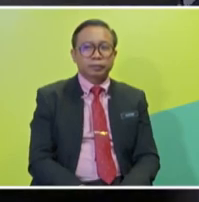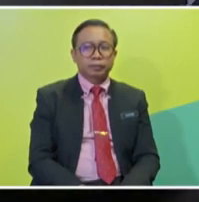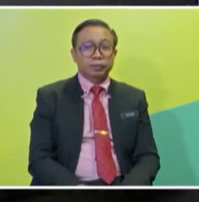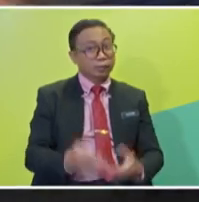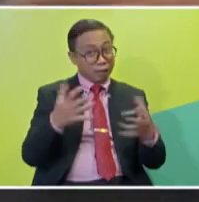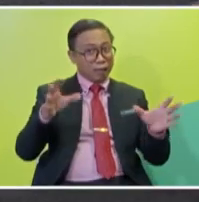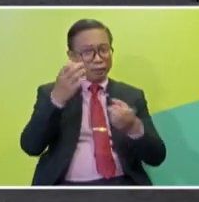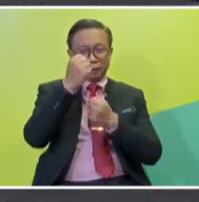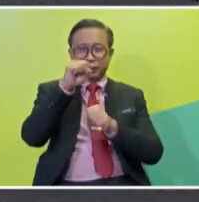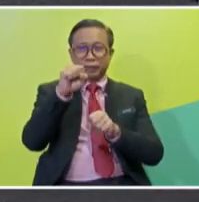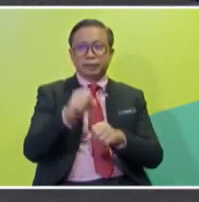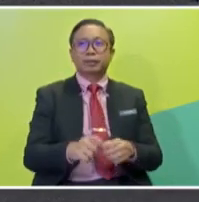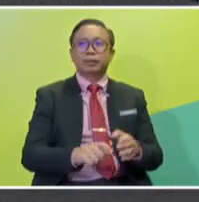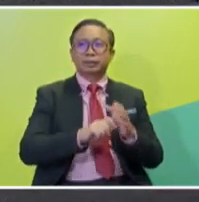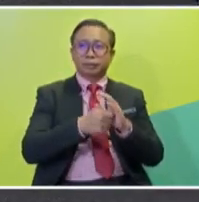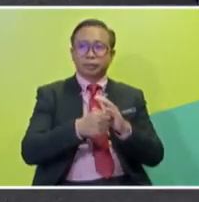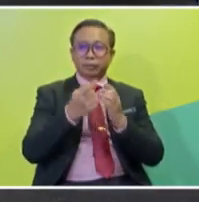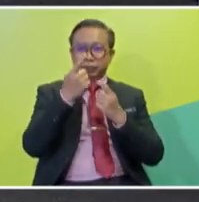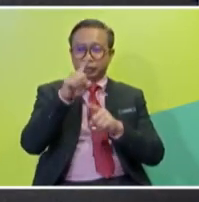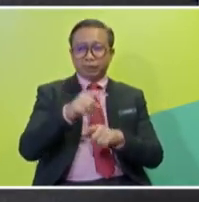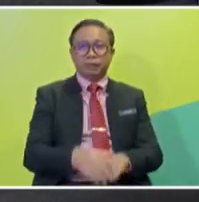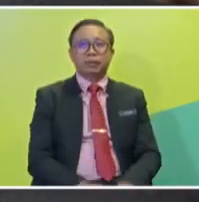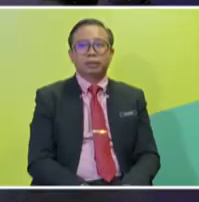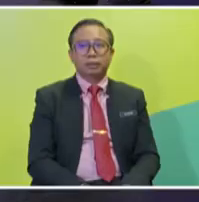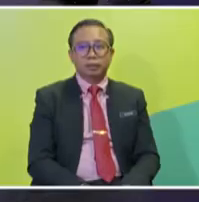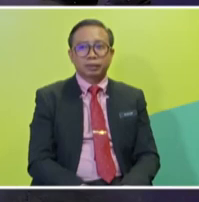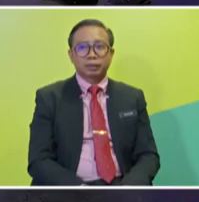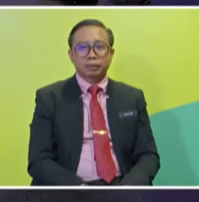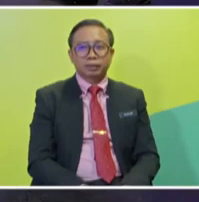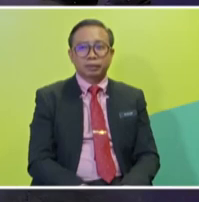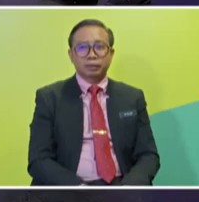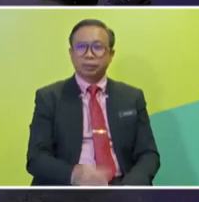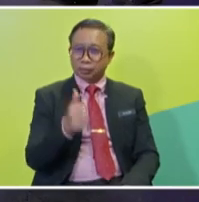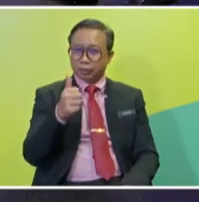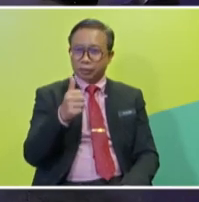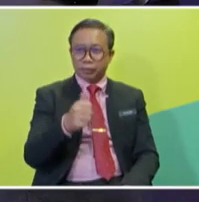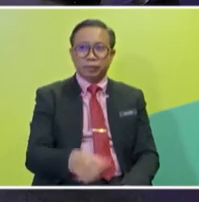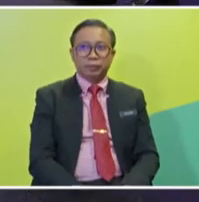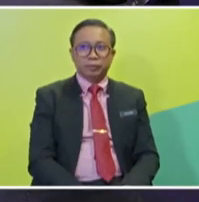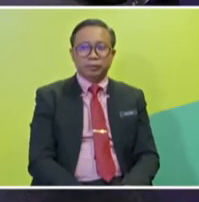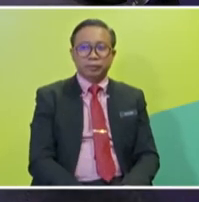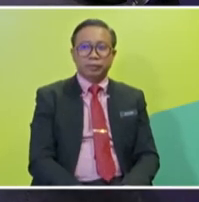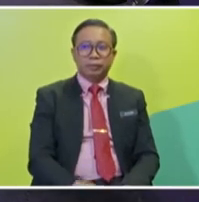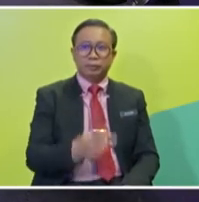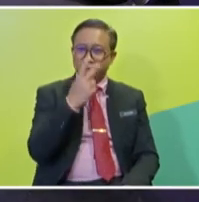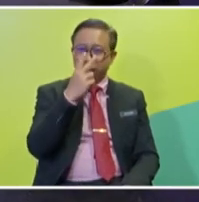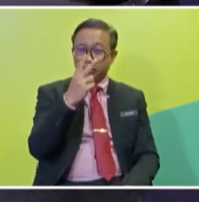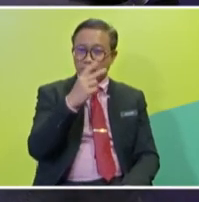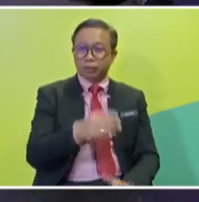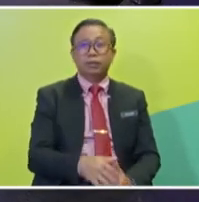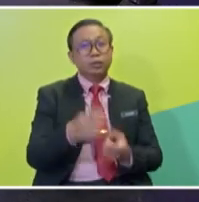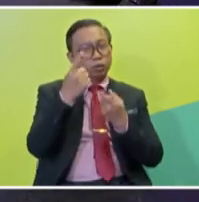Anda kunci jawaban kunci Oh tak ada pertukaran mantap mancung kita teruskan untuk